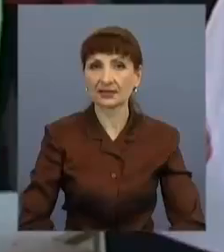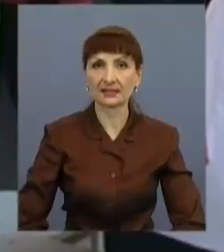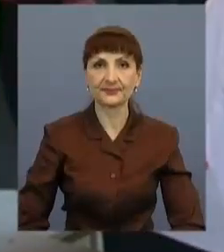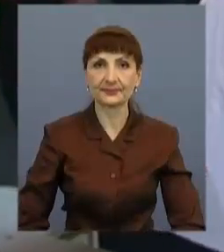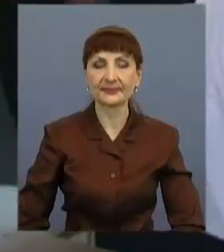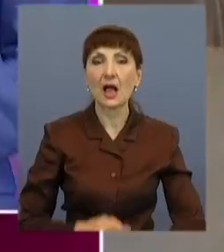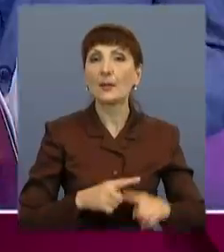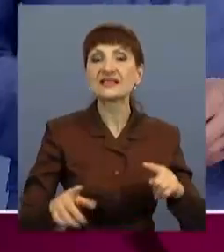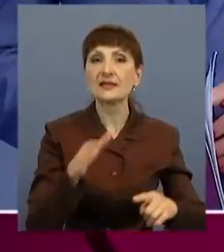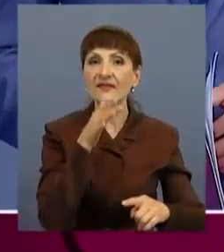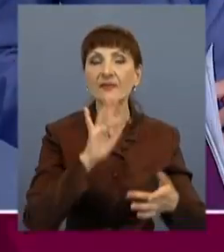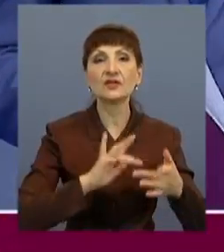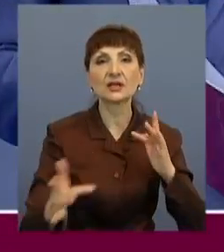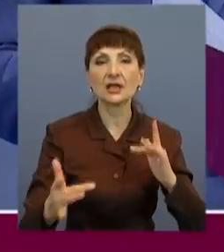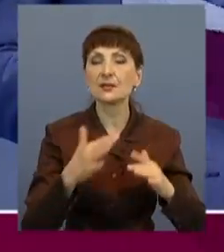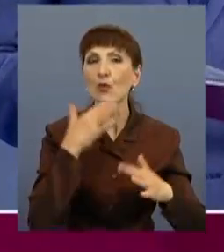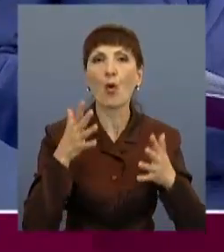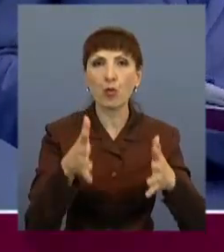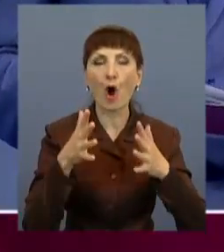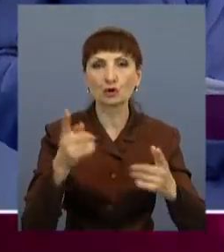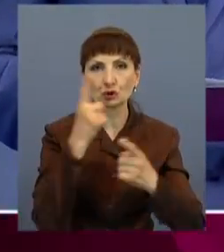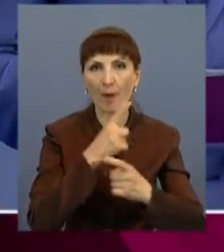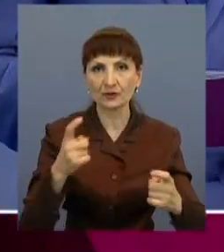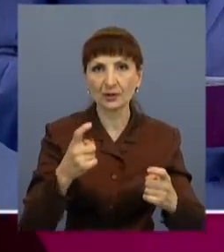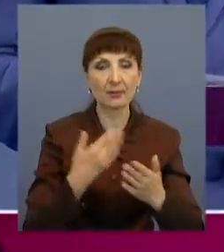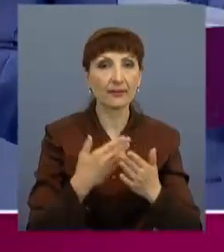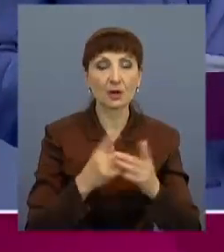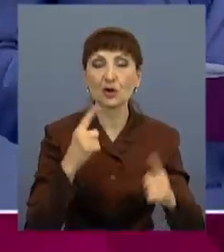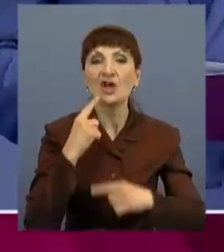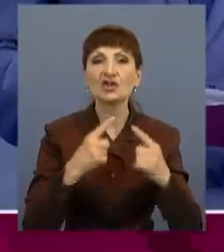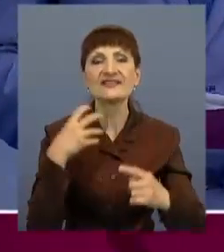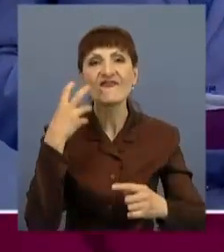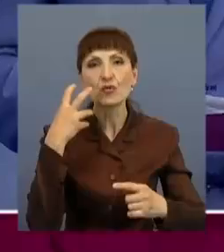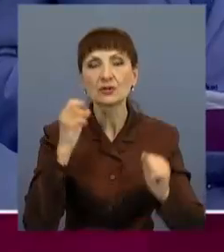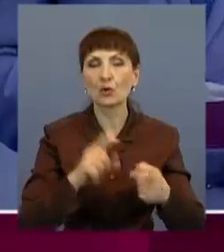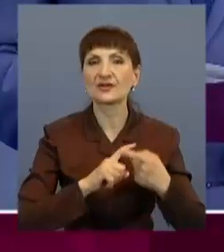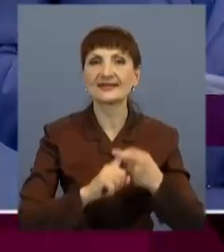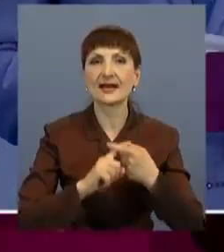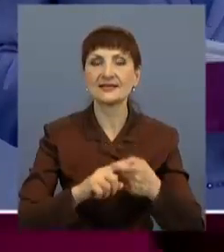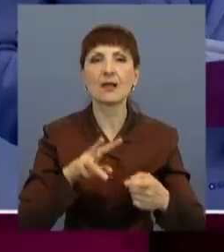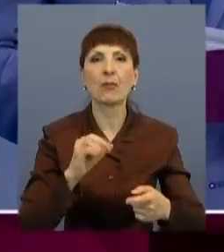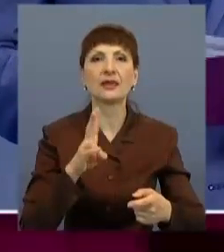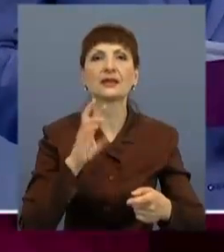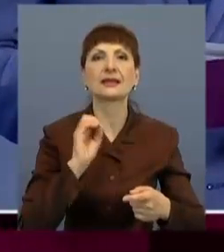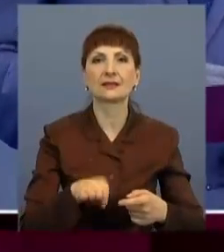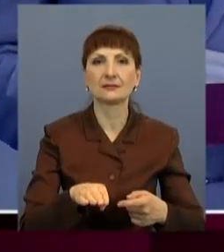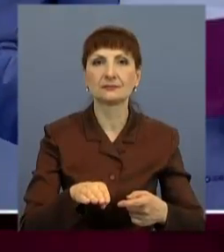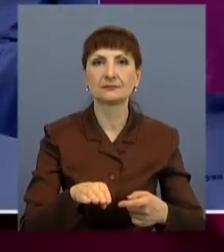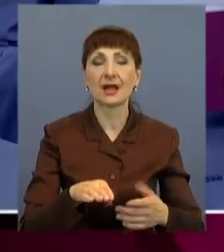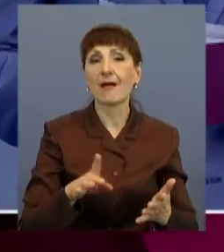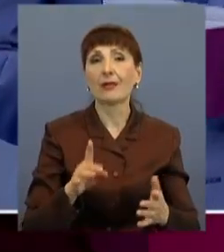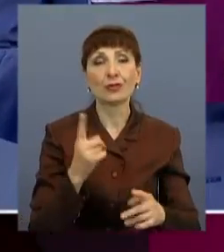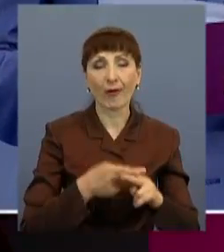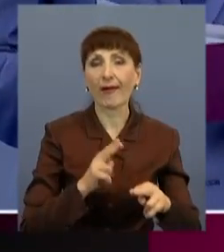В последнее время в интернете гуляют пугающие сообщения. К примеру, что через фрукты можно заразиться менингококковой инфекцией. Но